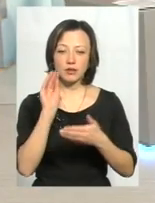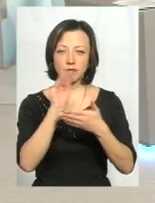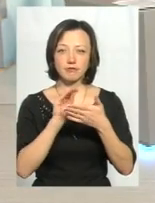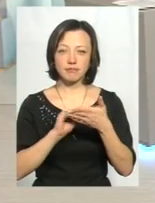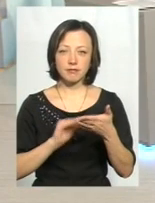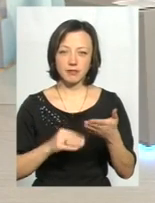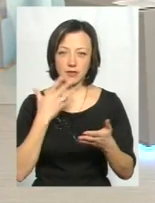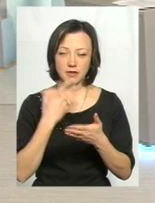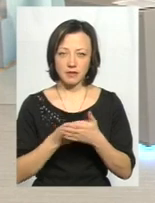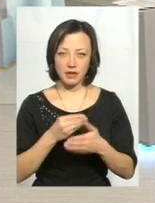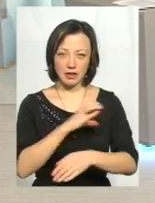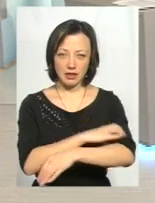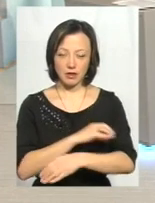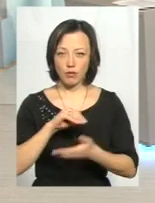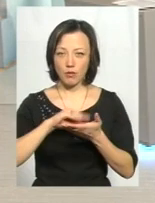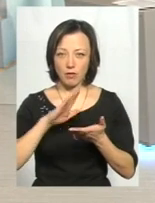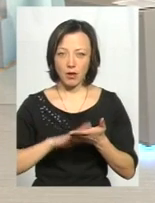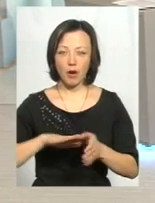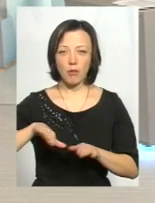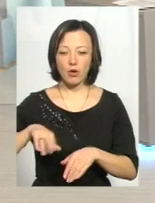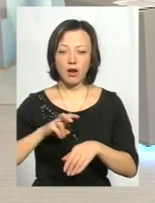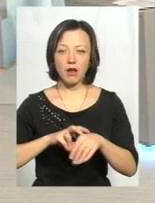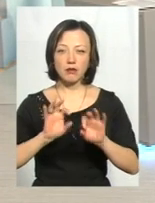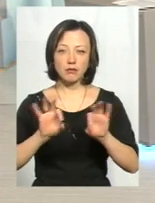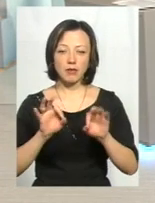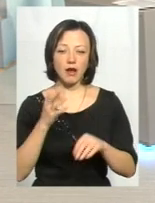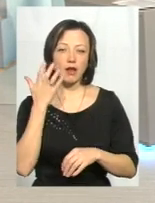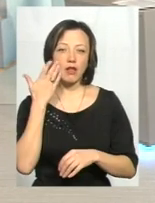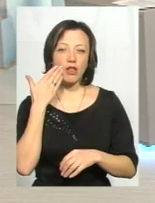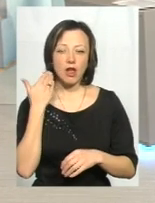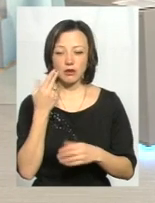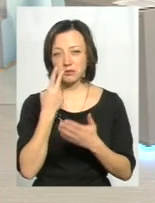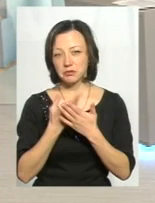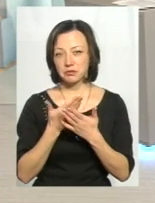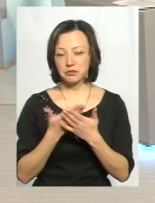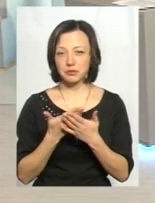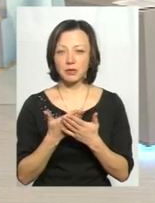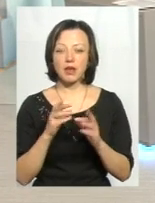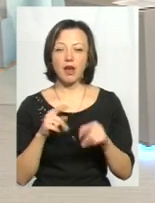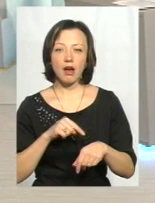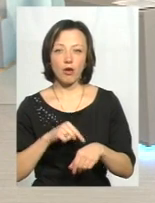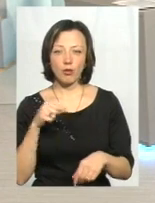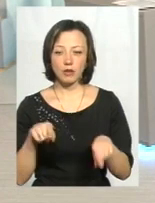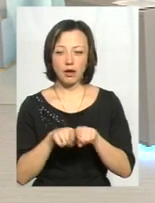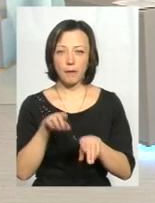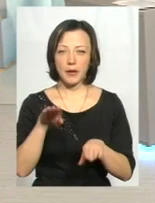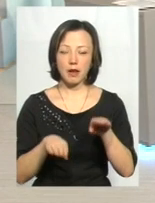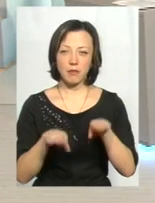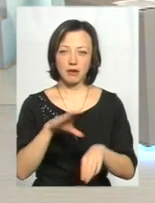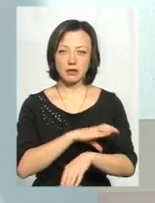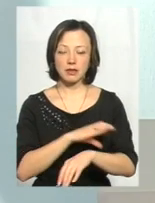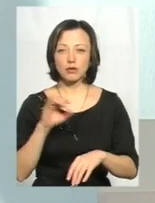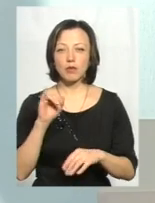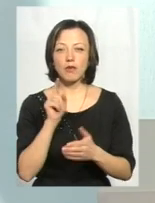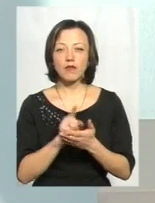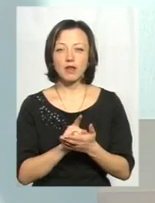щоденник обліку свого тиску. Потім лікарю буде легше зорієнтуватися, як от хворий реагує на такі перепади тиску.